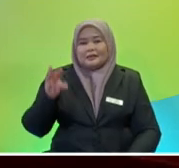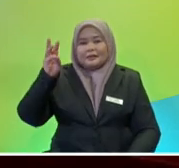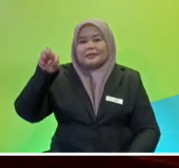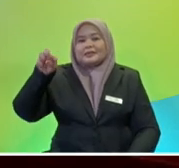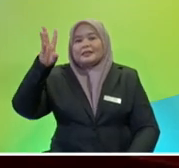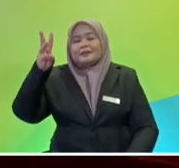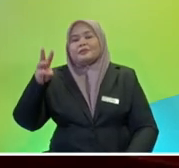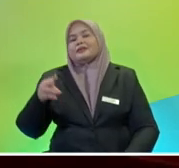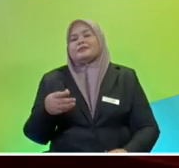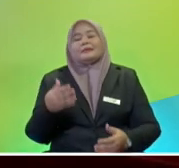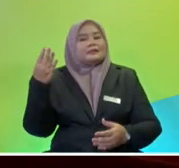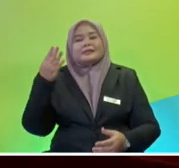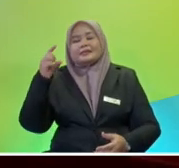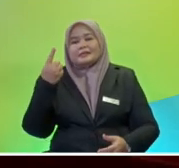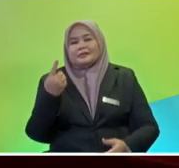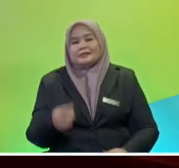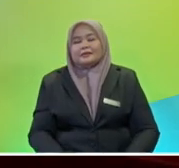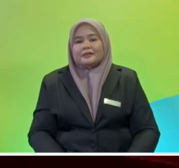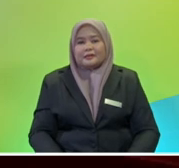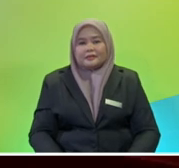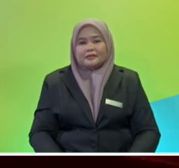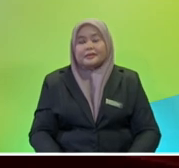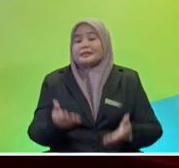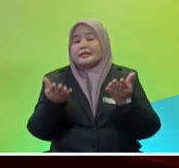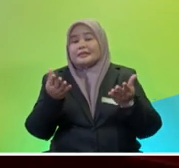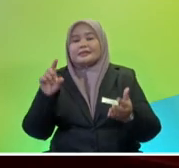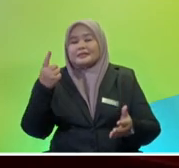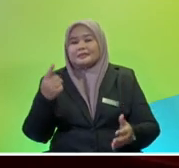yang S itu sederhana saja tipe enam sederhana